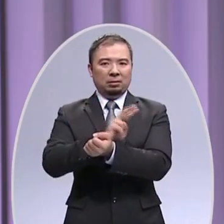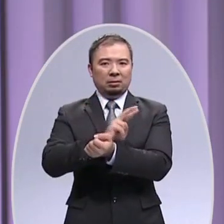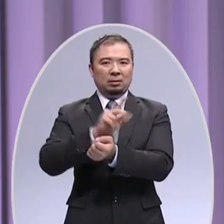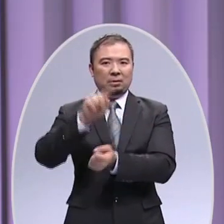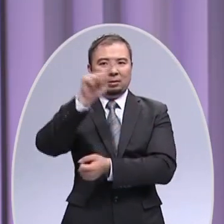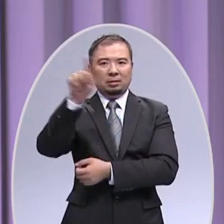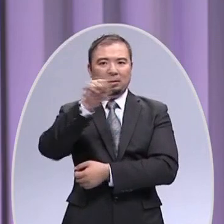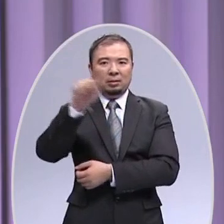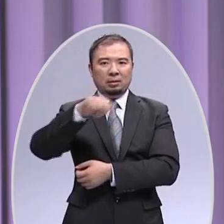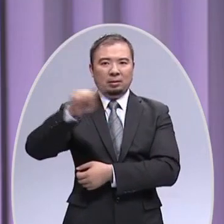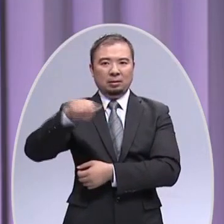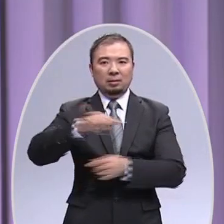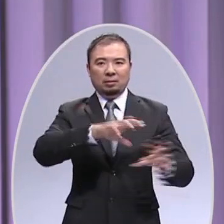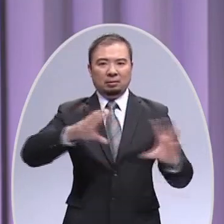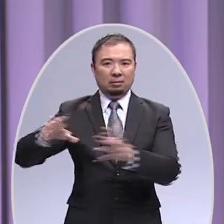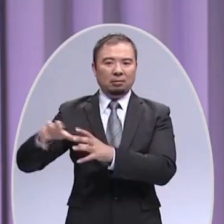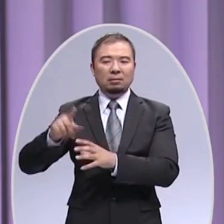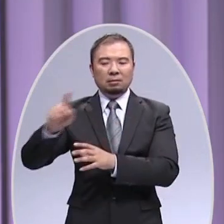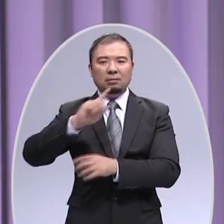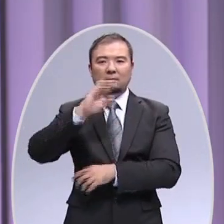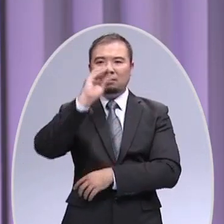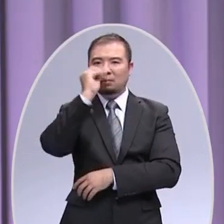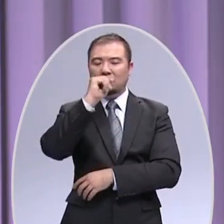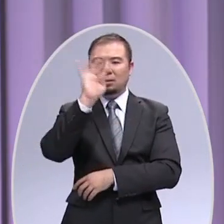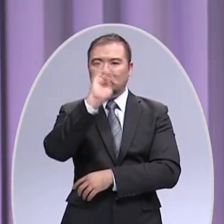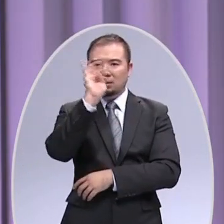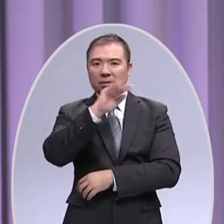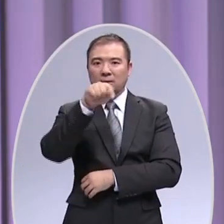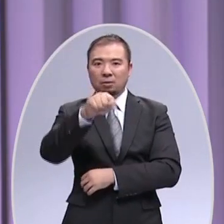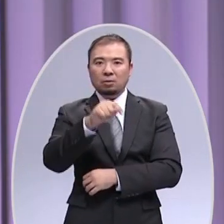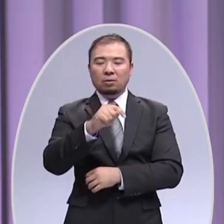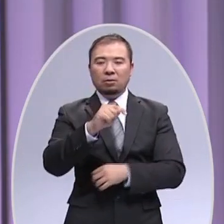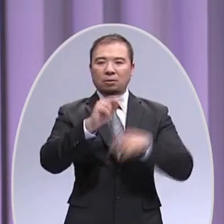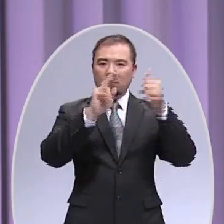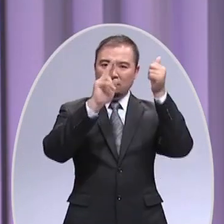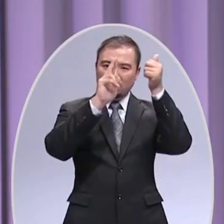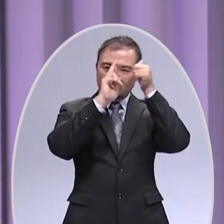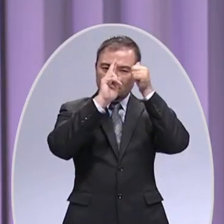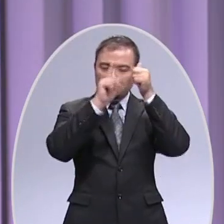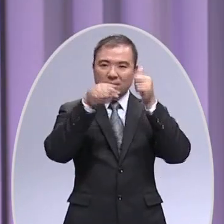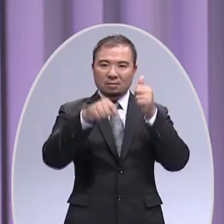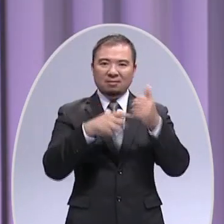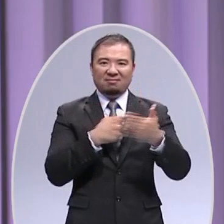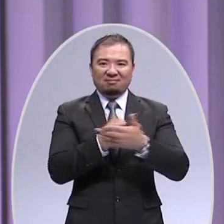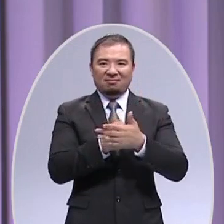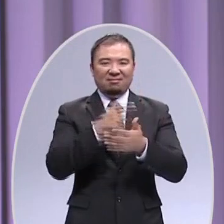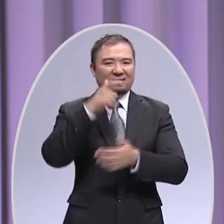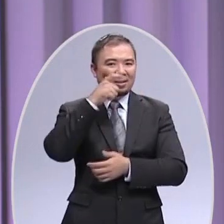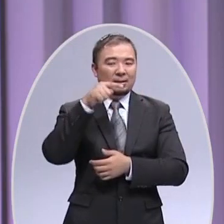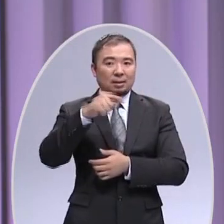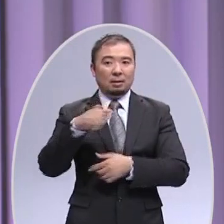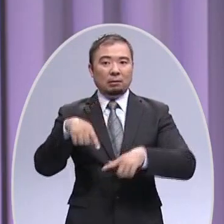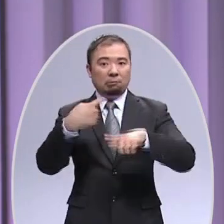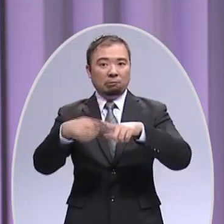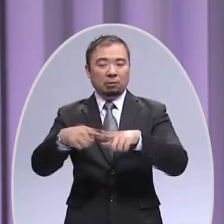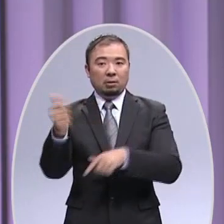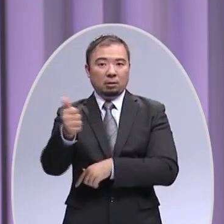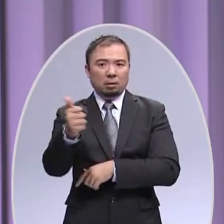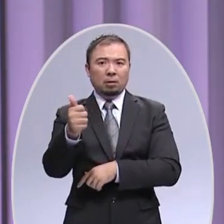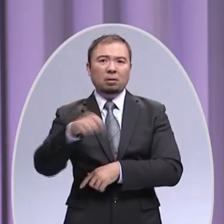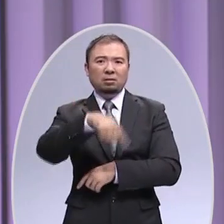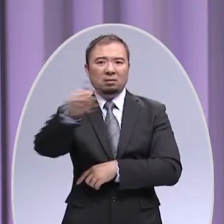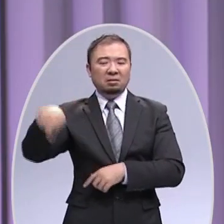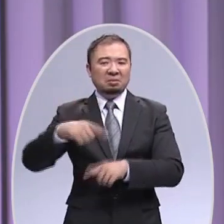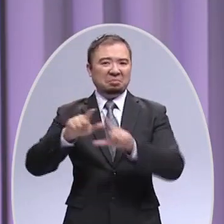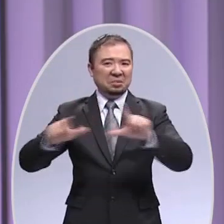的，许志坚、林朝清、叶世文，这都是大案子，这都不是特征组办的。